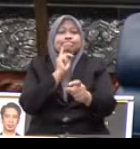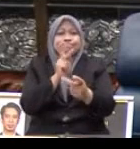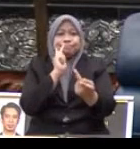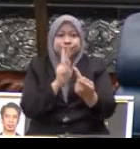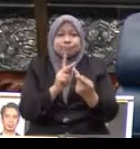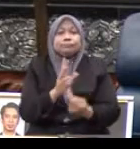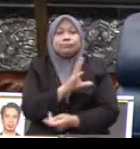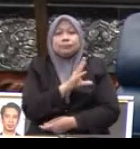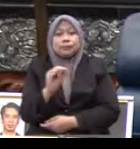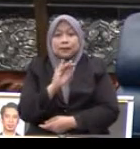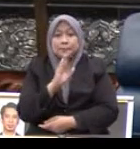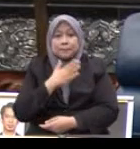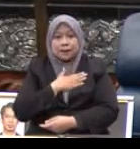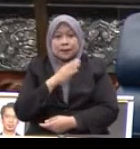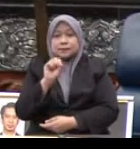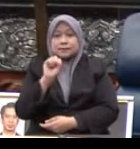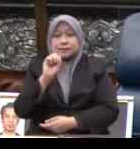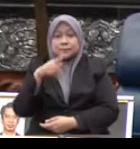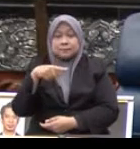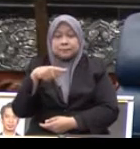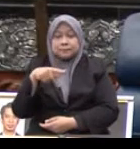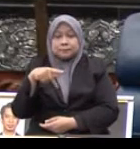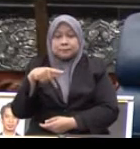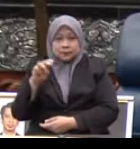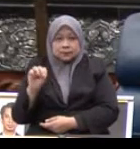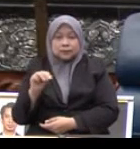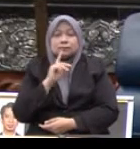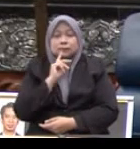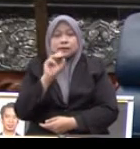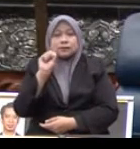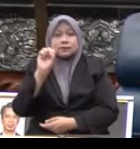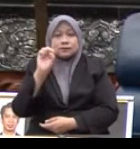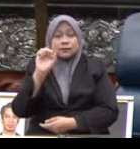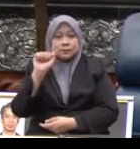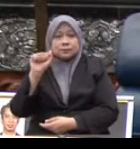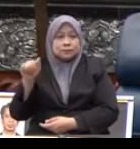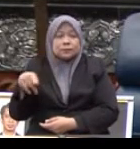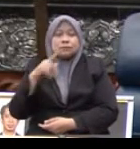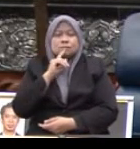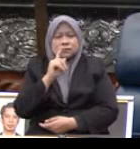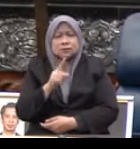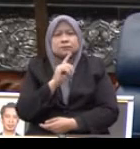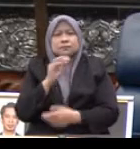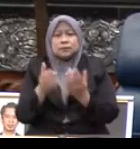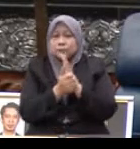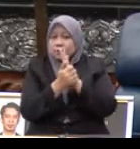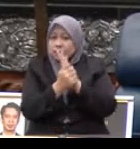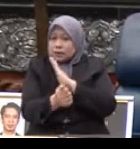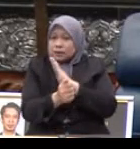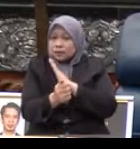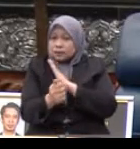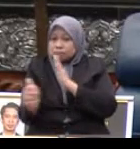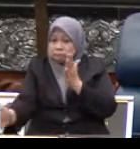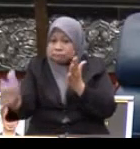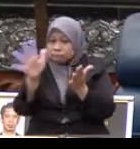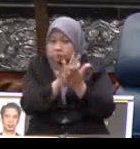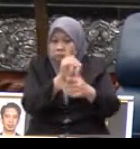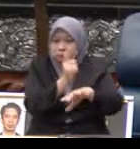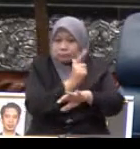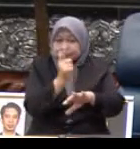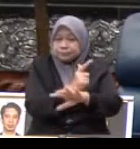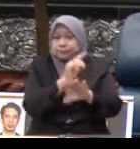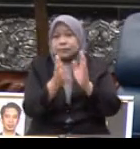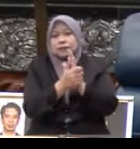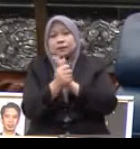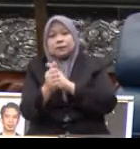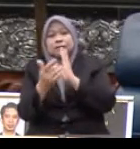sejajar dengan itu my sip menekankan elemen-elemen praktik practical dan gak boleh pasaran seperti pengalaman praktikel Kameramen khusus